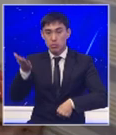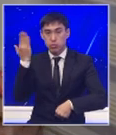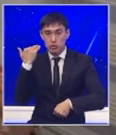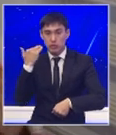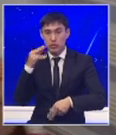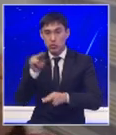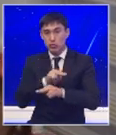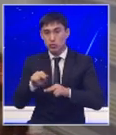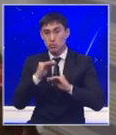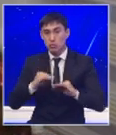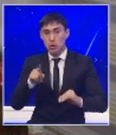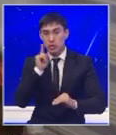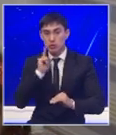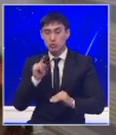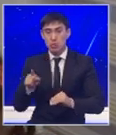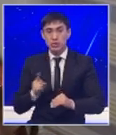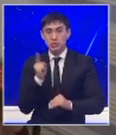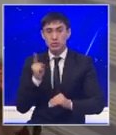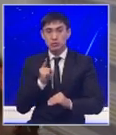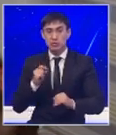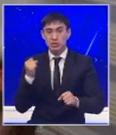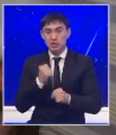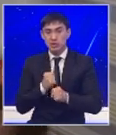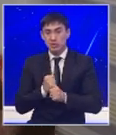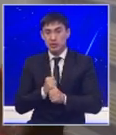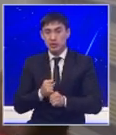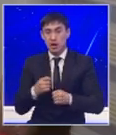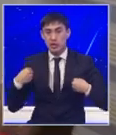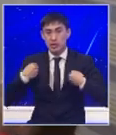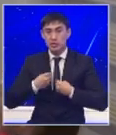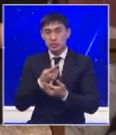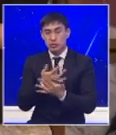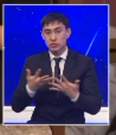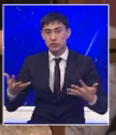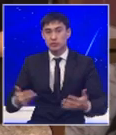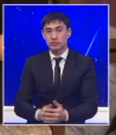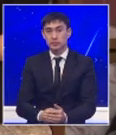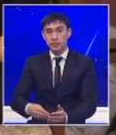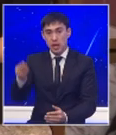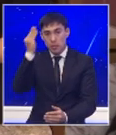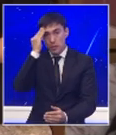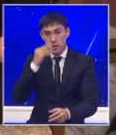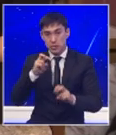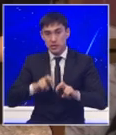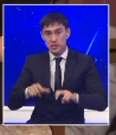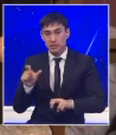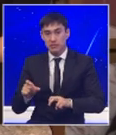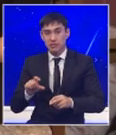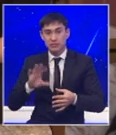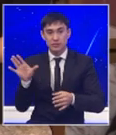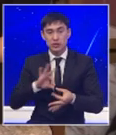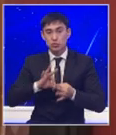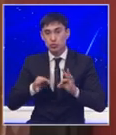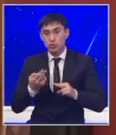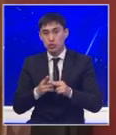но и учим молодежь мастерству изготовления национальной одежды и аксессуаров по мнению исследователей Несмотря на все трудности